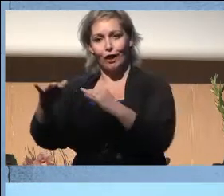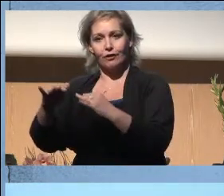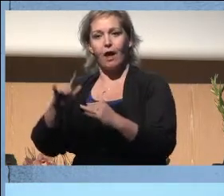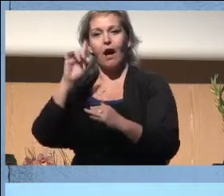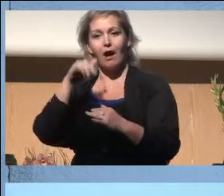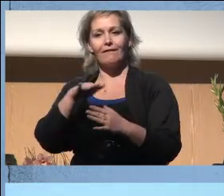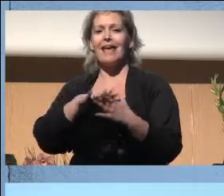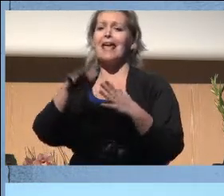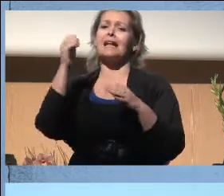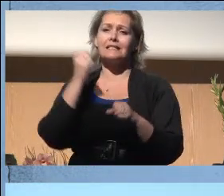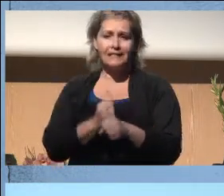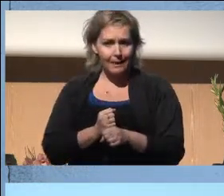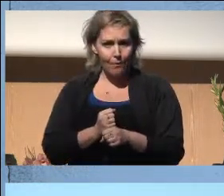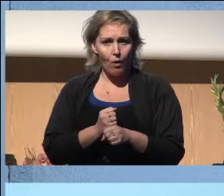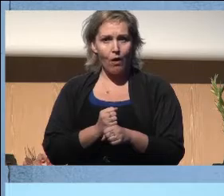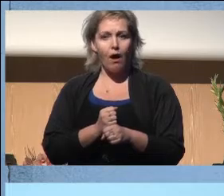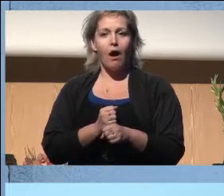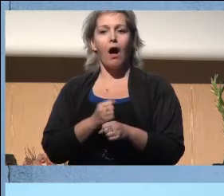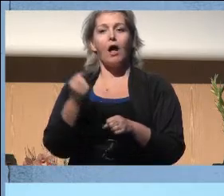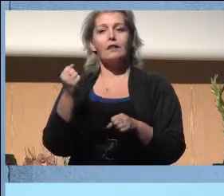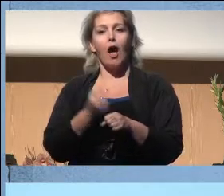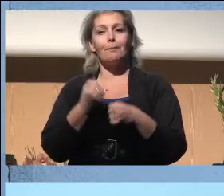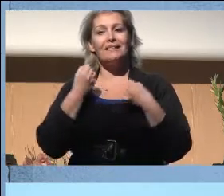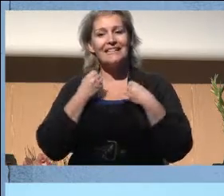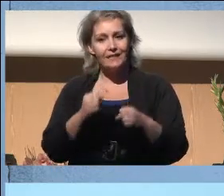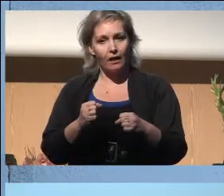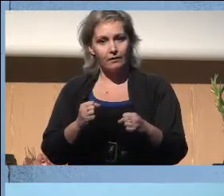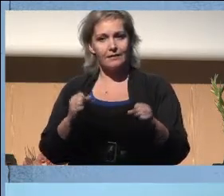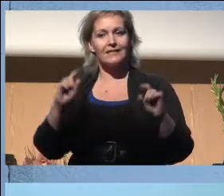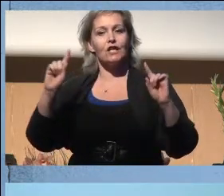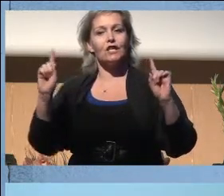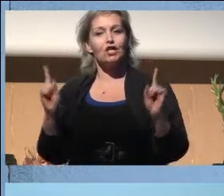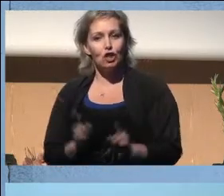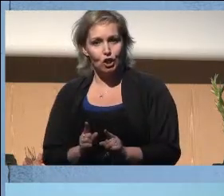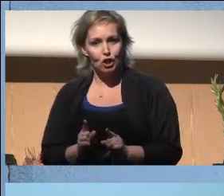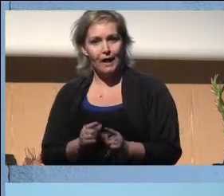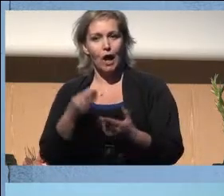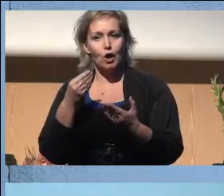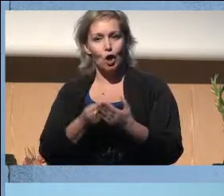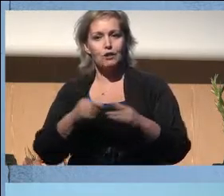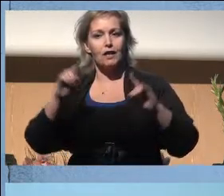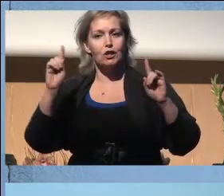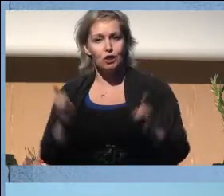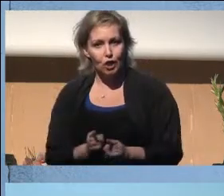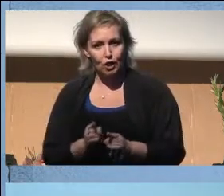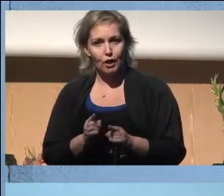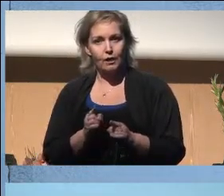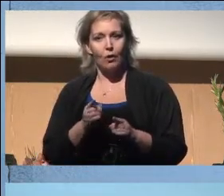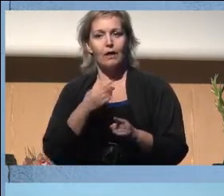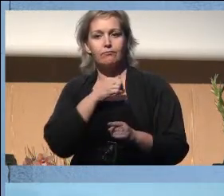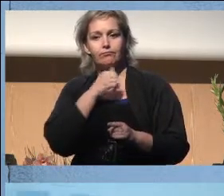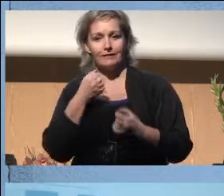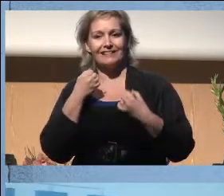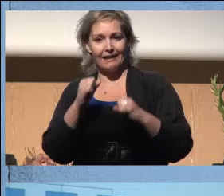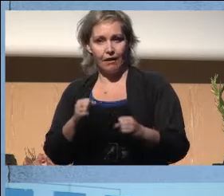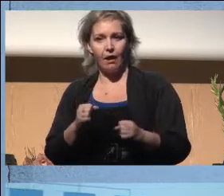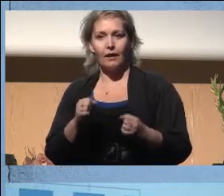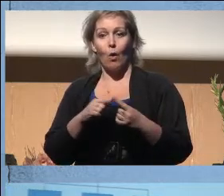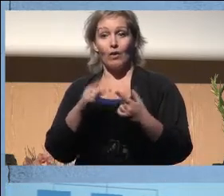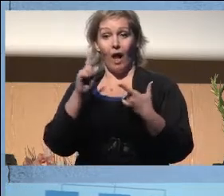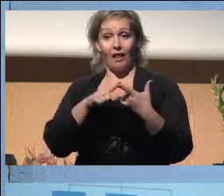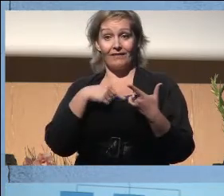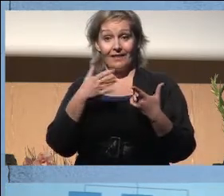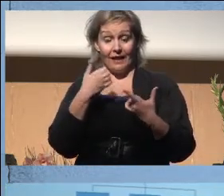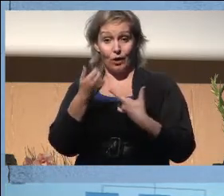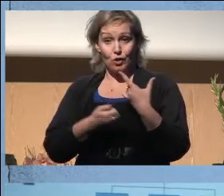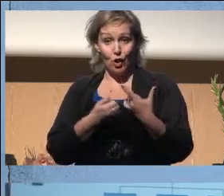kan vi vara helt säkra på att arbetsinsatsen sjunker, kostnaderna sjunker, och det är oerhört tilltalande. Det andra vi